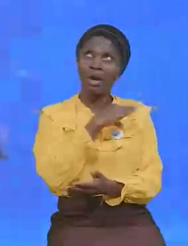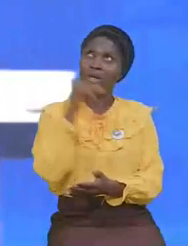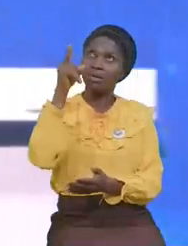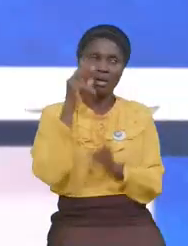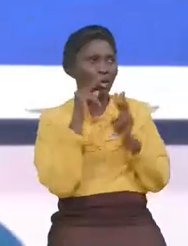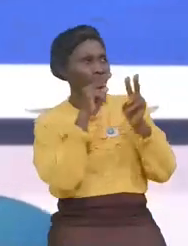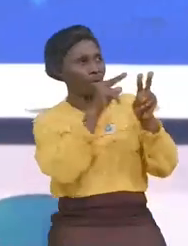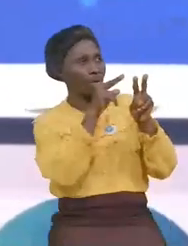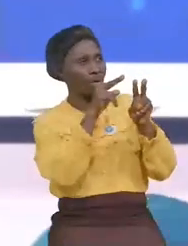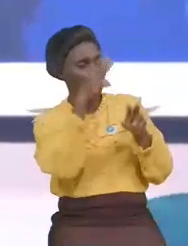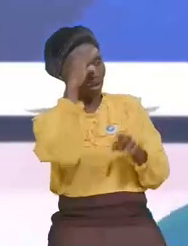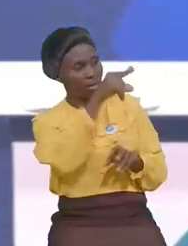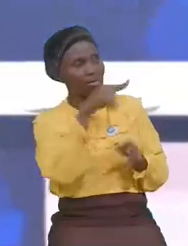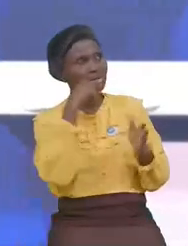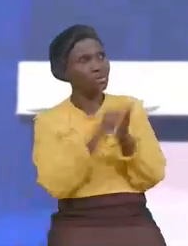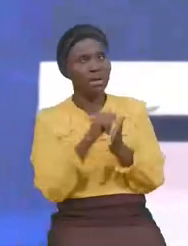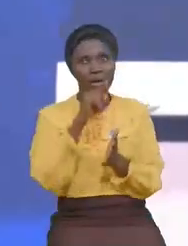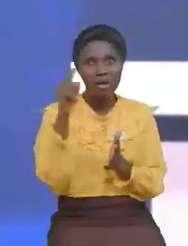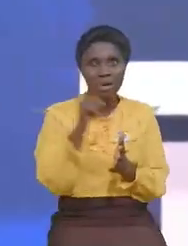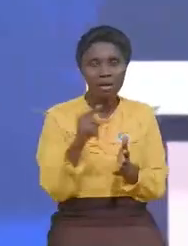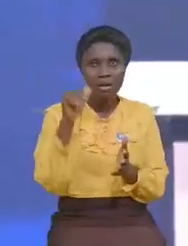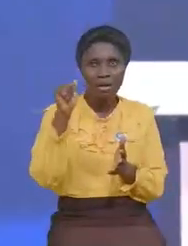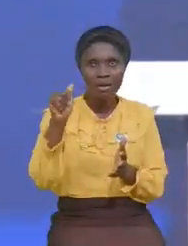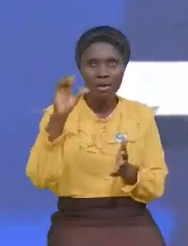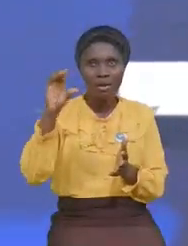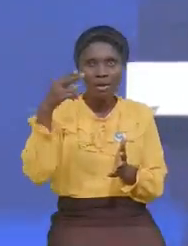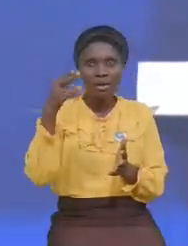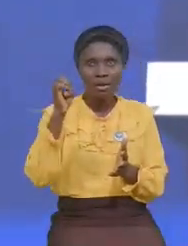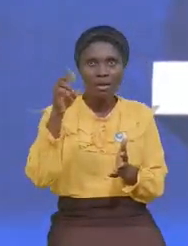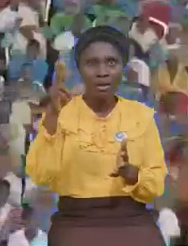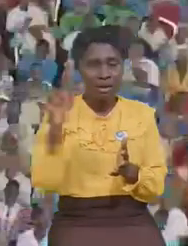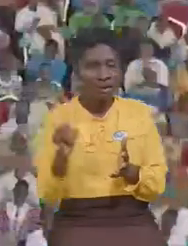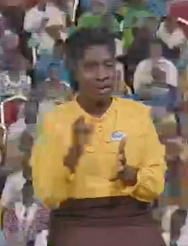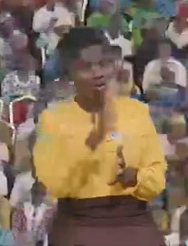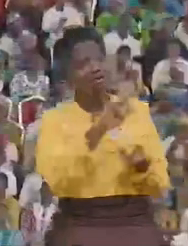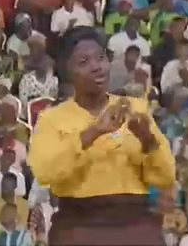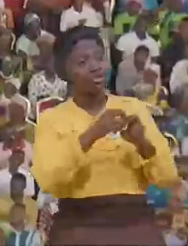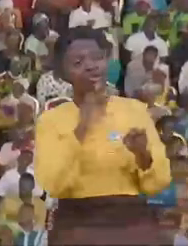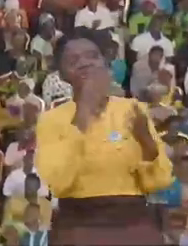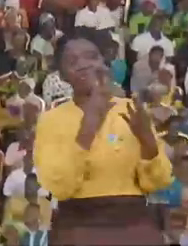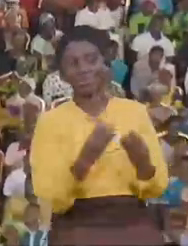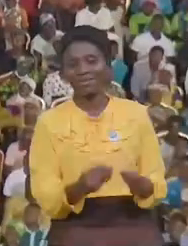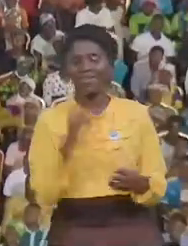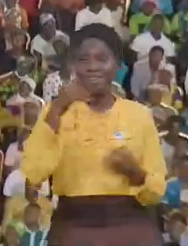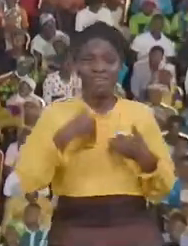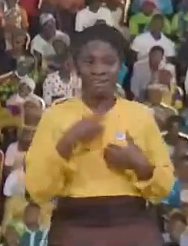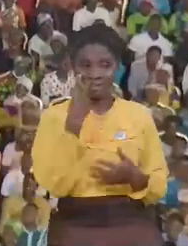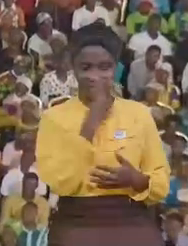Zachée, tes problèmes en préfet. Il t'a